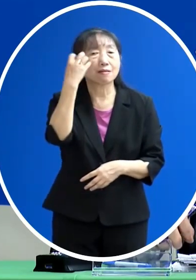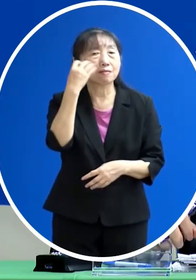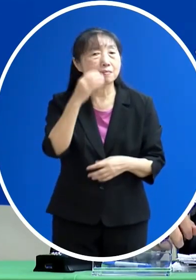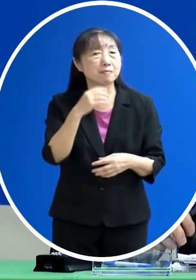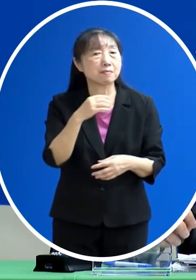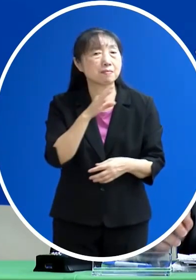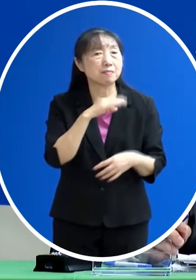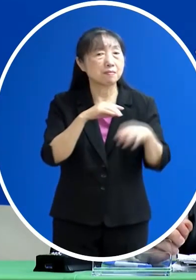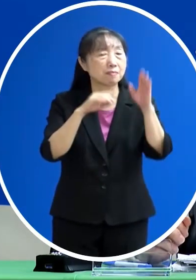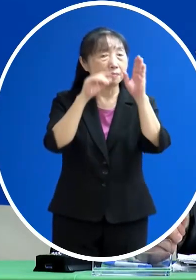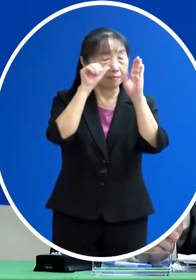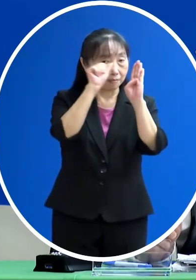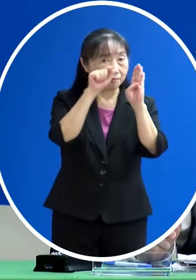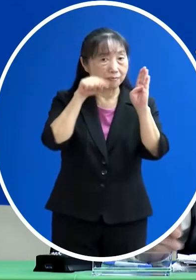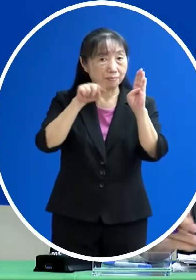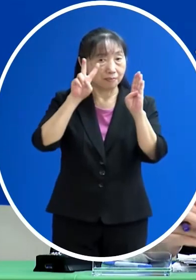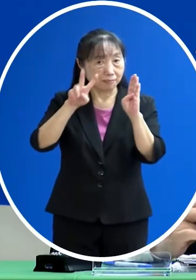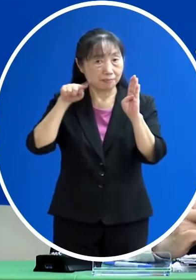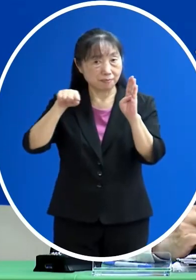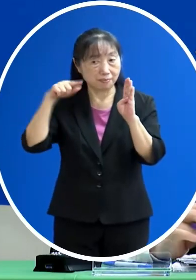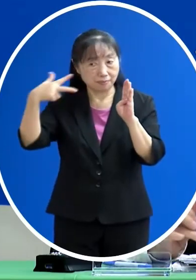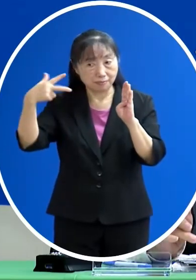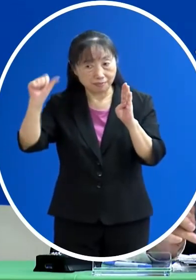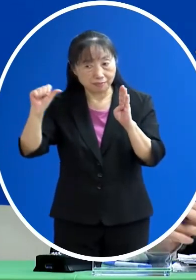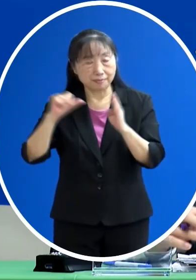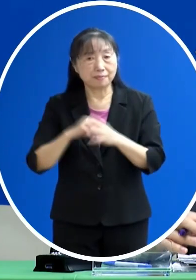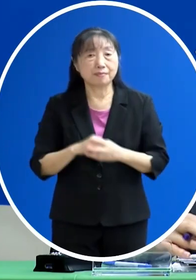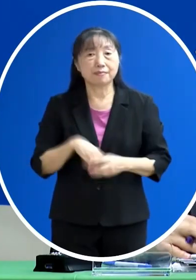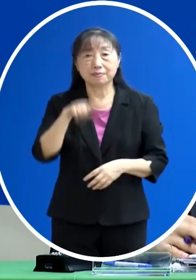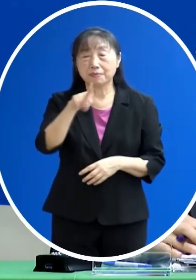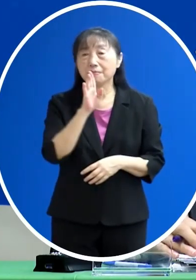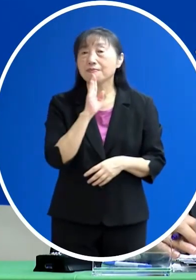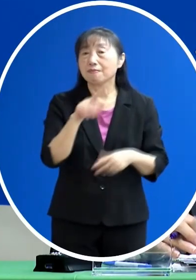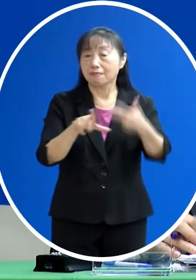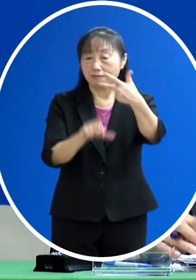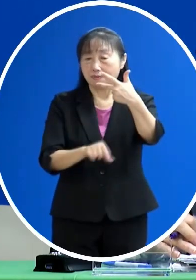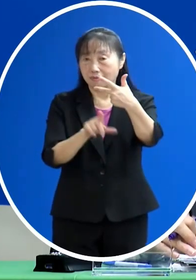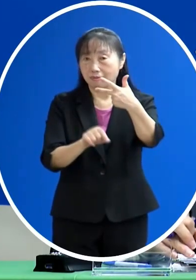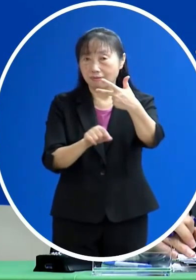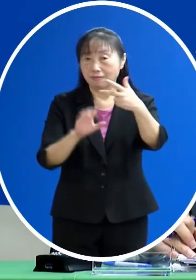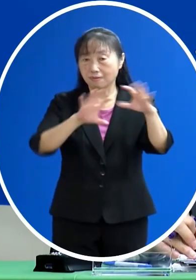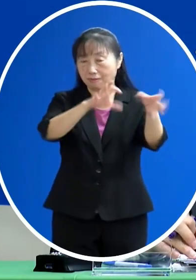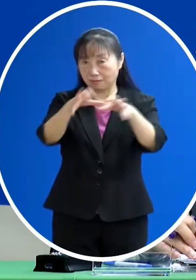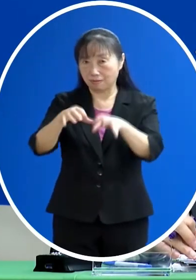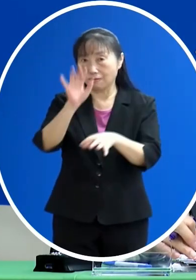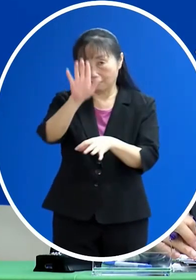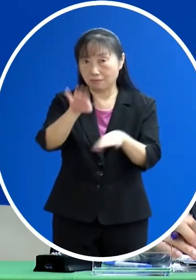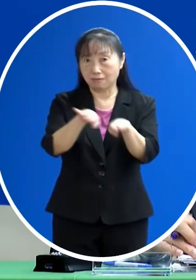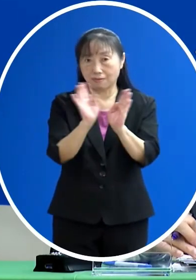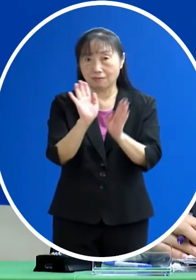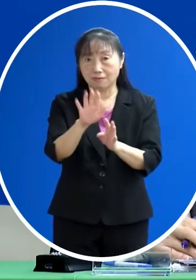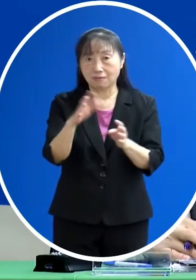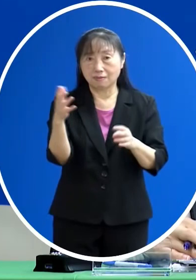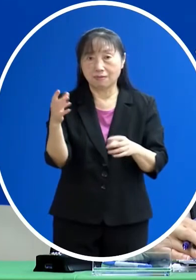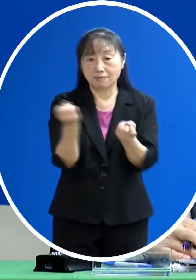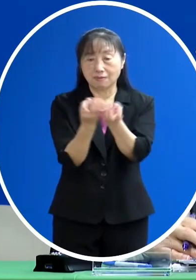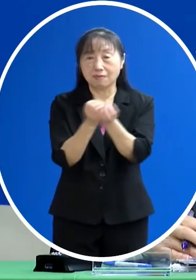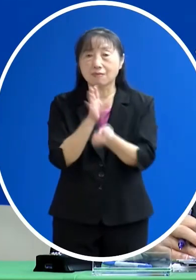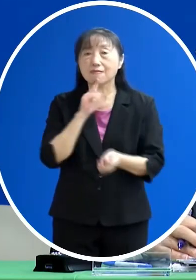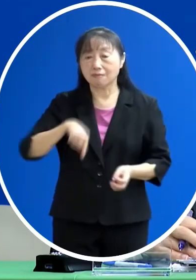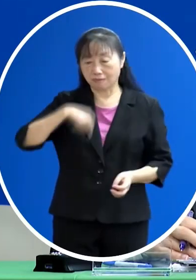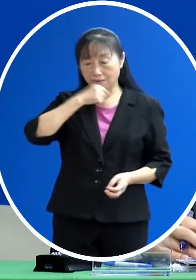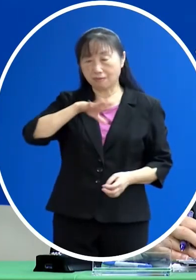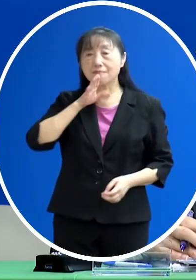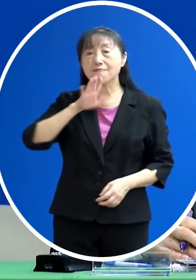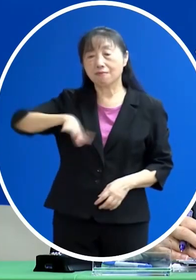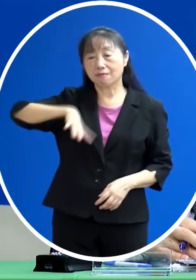株叫做 BA.2.75 哈。这个虽然说从7月份开始，其实国际上就已经在流行哈，不过我们国内是首